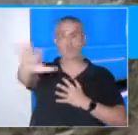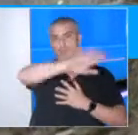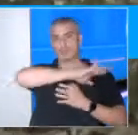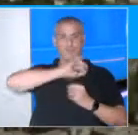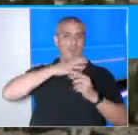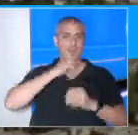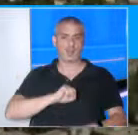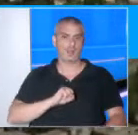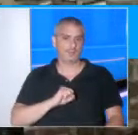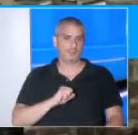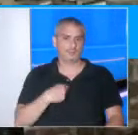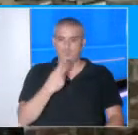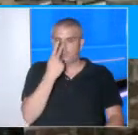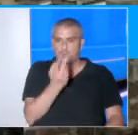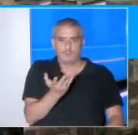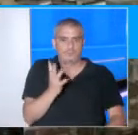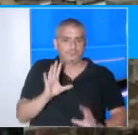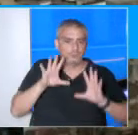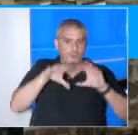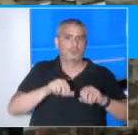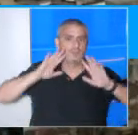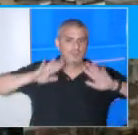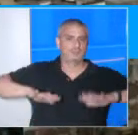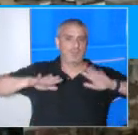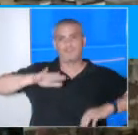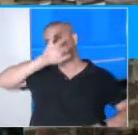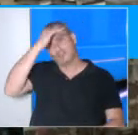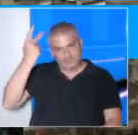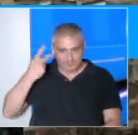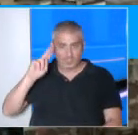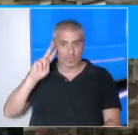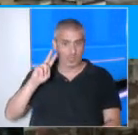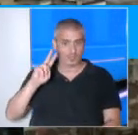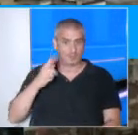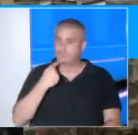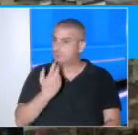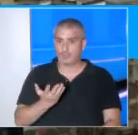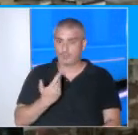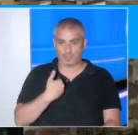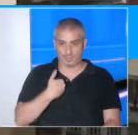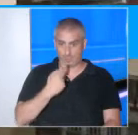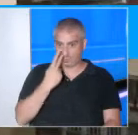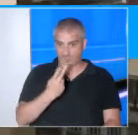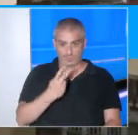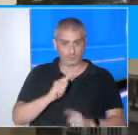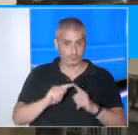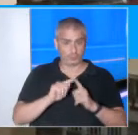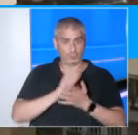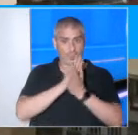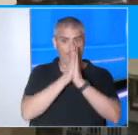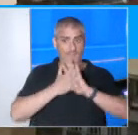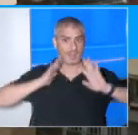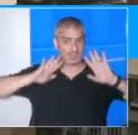בים טליבני, אנחנו רואים כאן את ההשתלטות האסלאמית הרדיקלית יותר, זאת אומרת, אנחנו הולכים לראות כאן סוג של